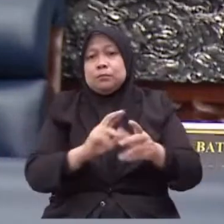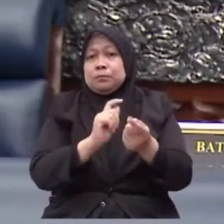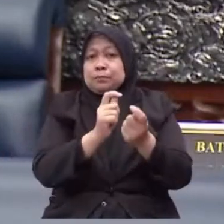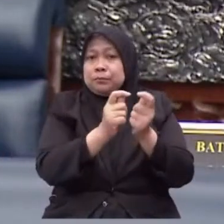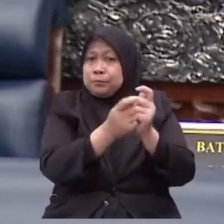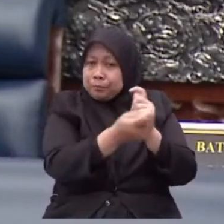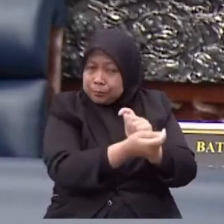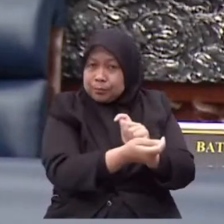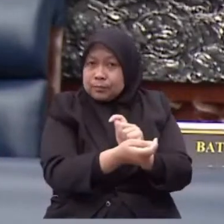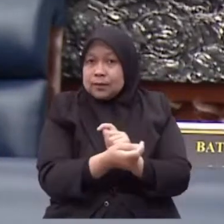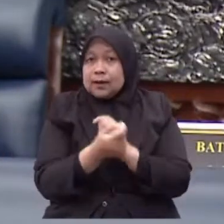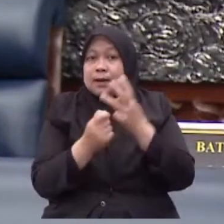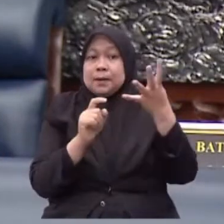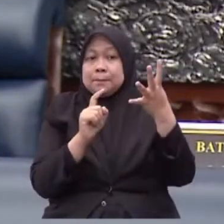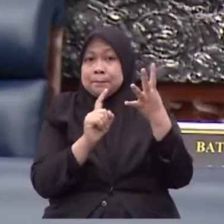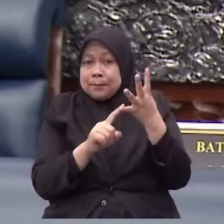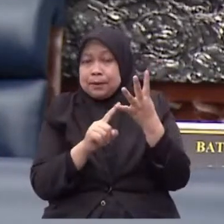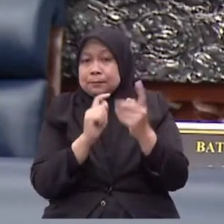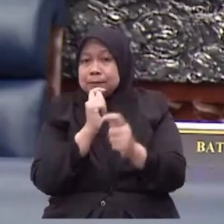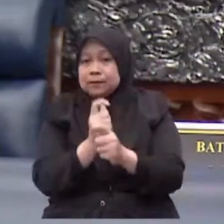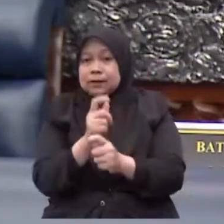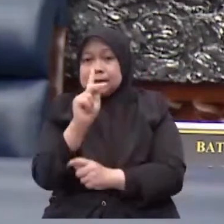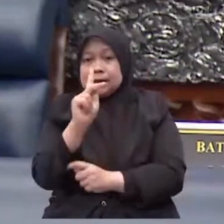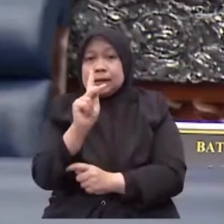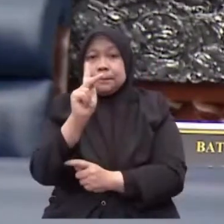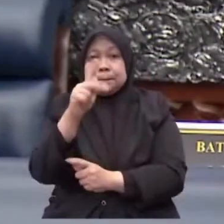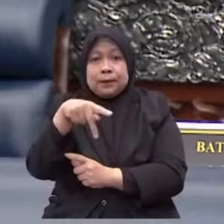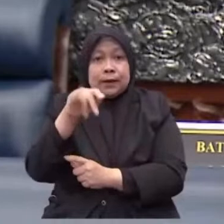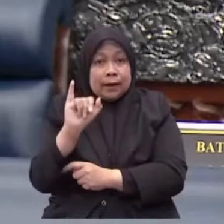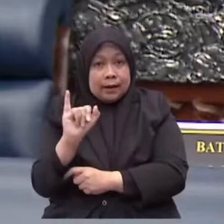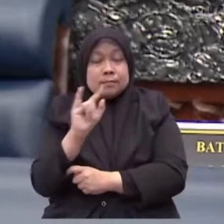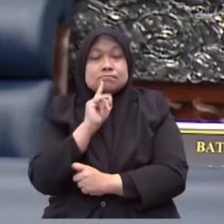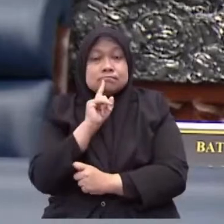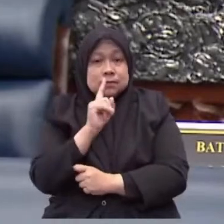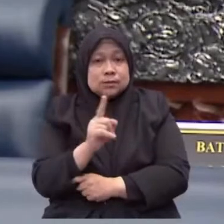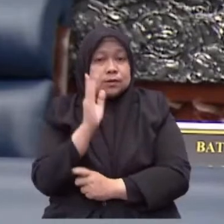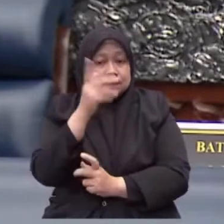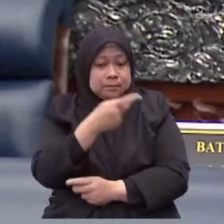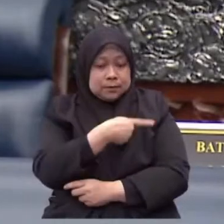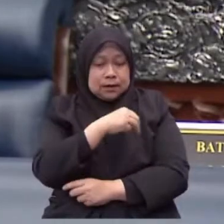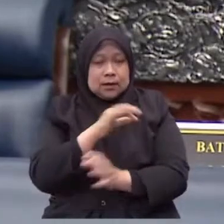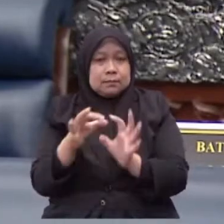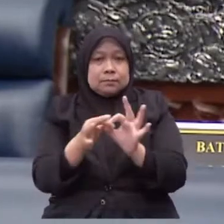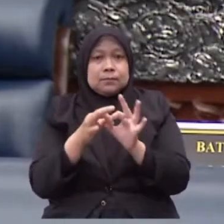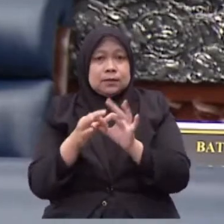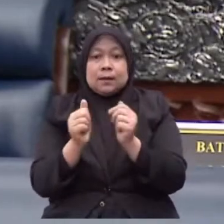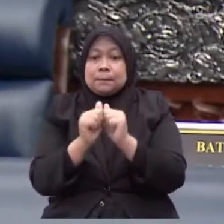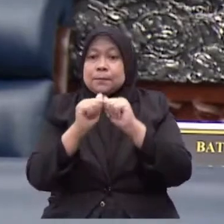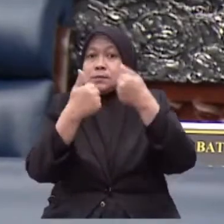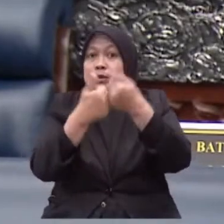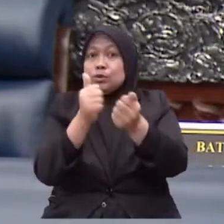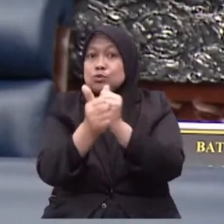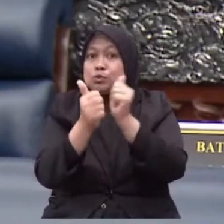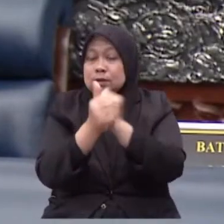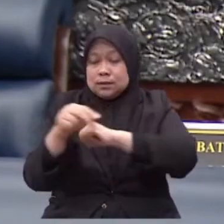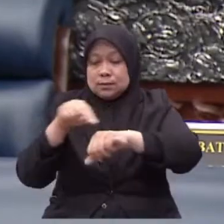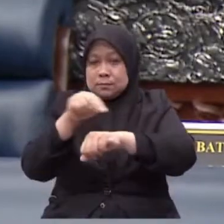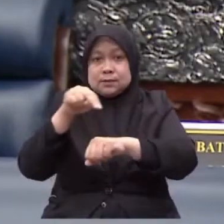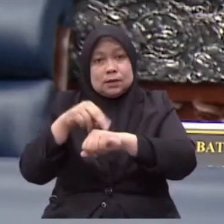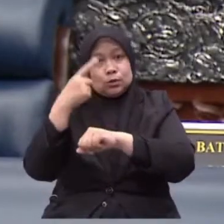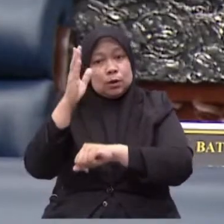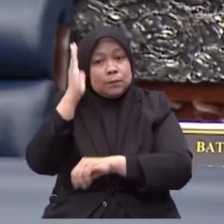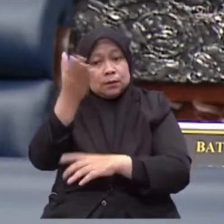memperbaiki ranking mereka keempat penetapan KPI Kementerian akan bekerja sama dengan persatuan kebangsaan